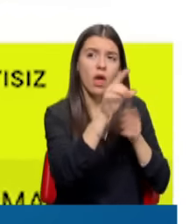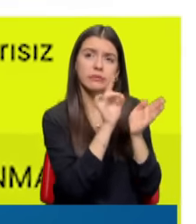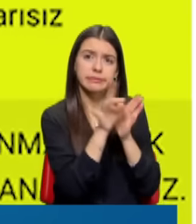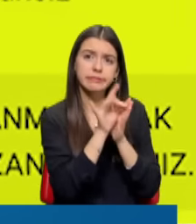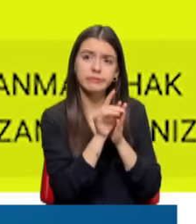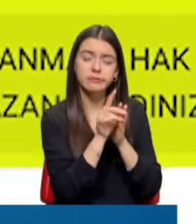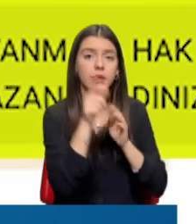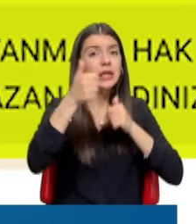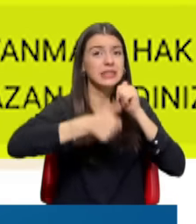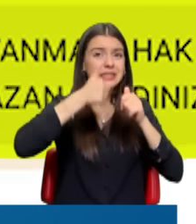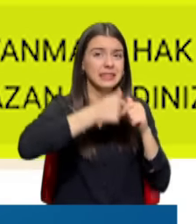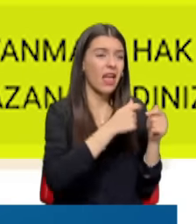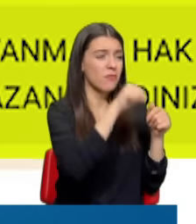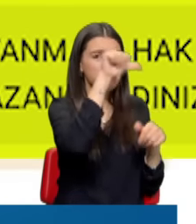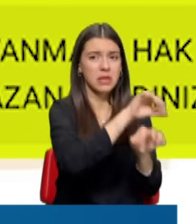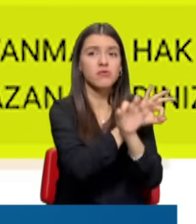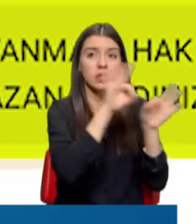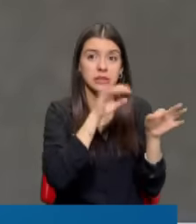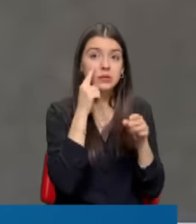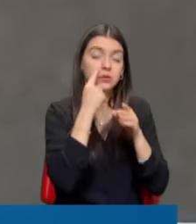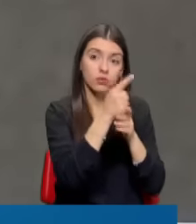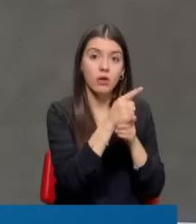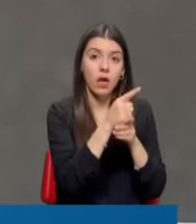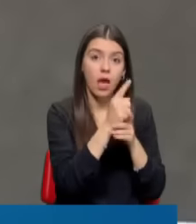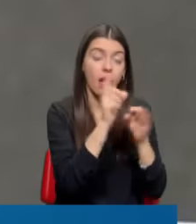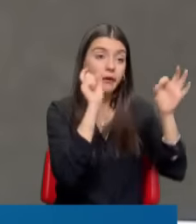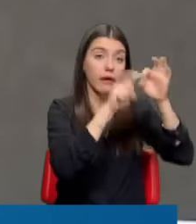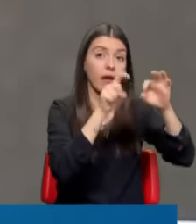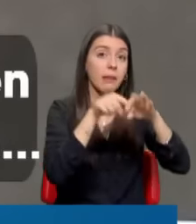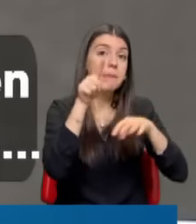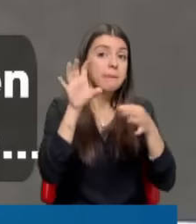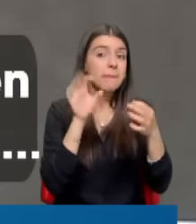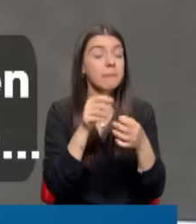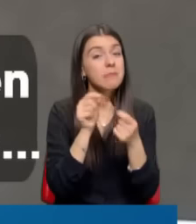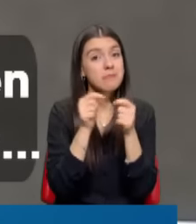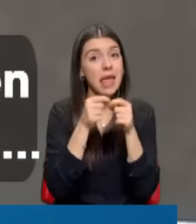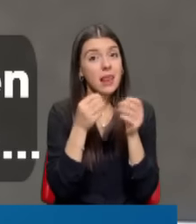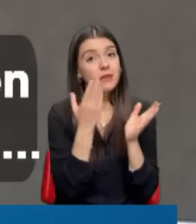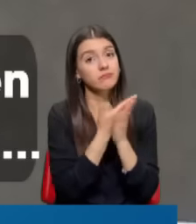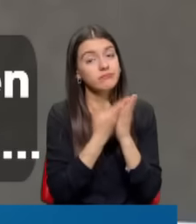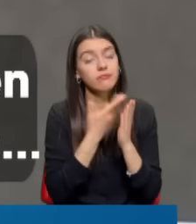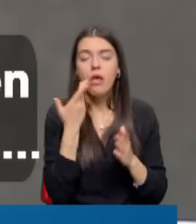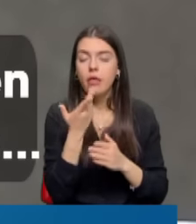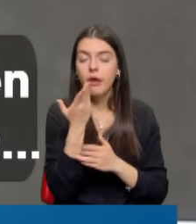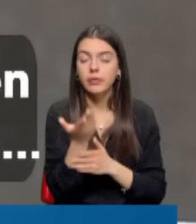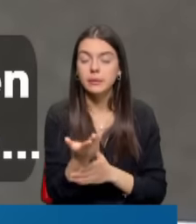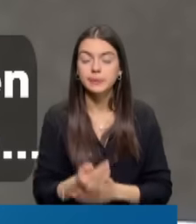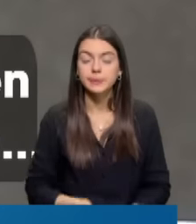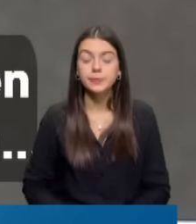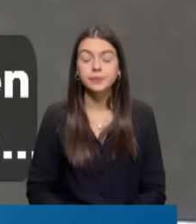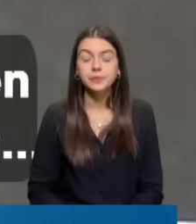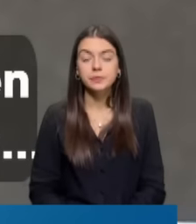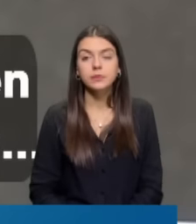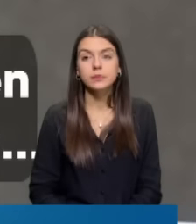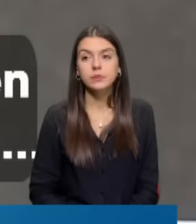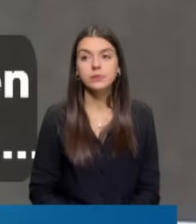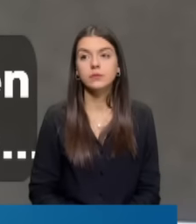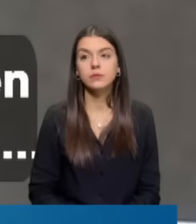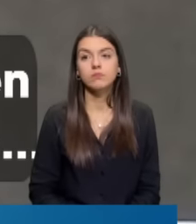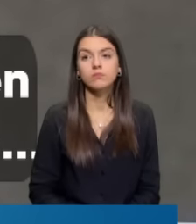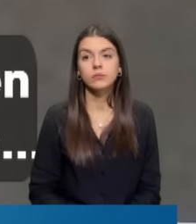sınavda başarısız sayılan adayların atandığını belgesiyle anlattı. Sınavda başarılı olan bir vatandaşımız ne diyor? Ben yıllardır